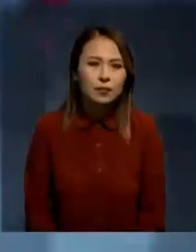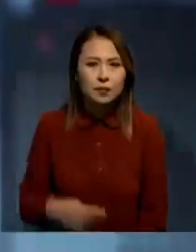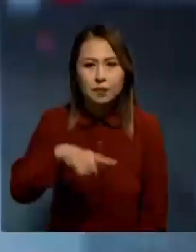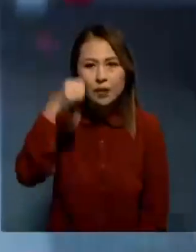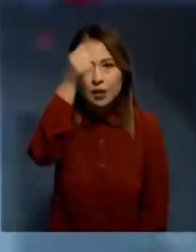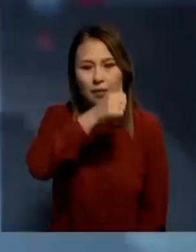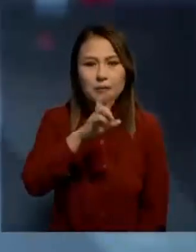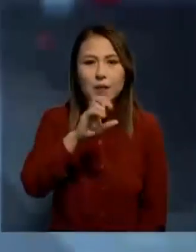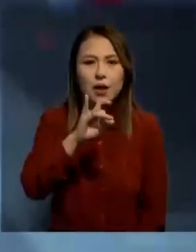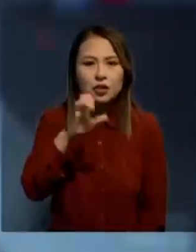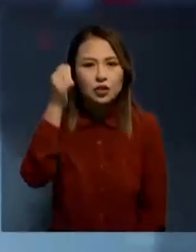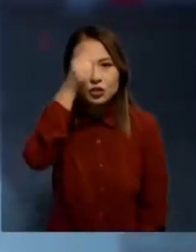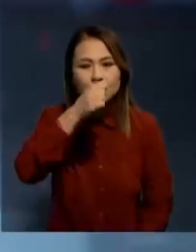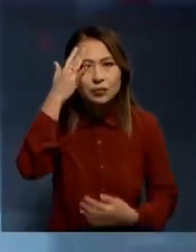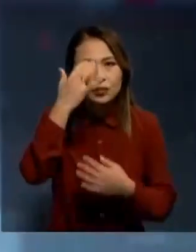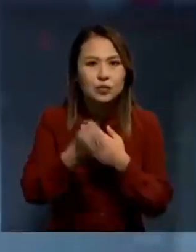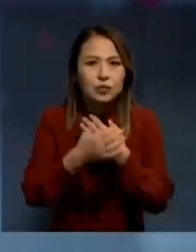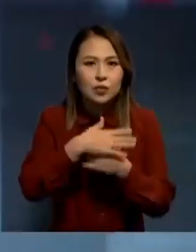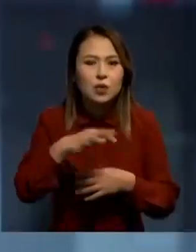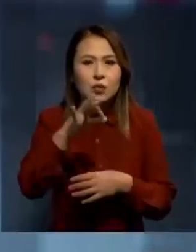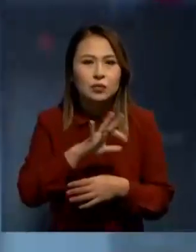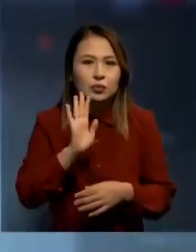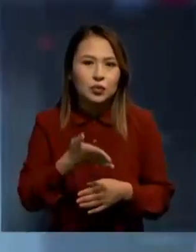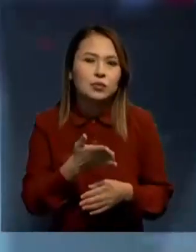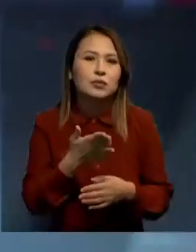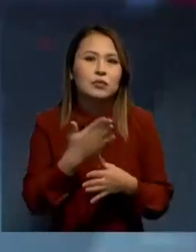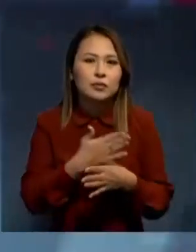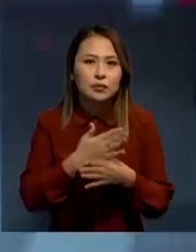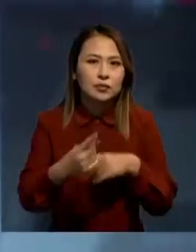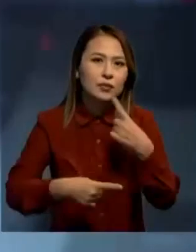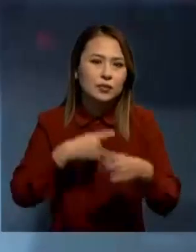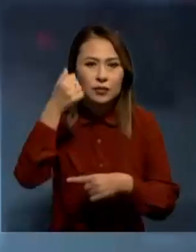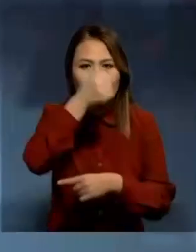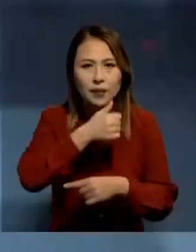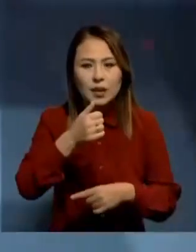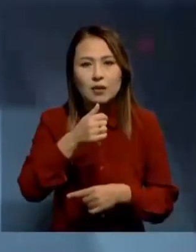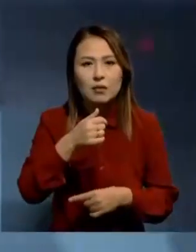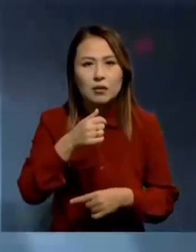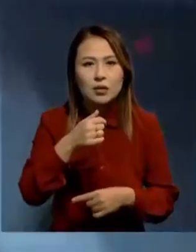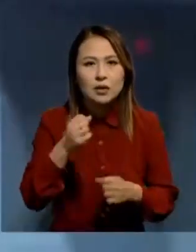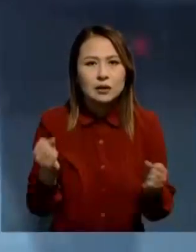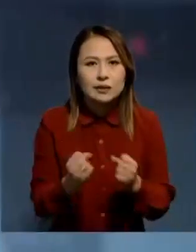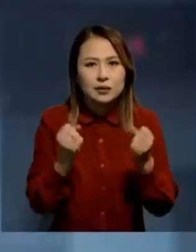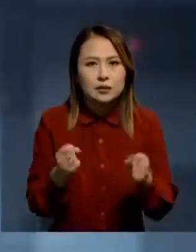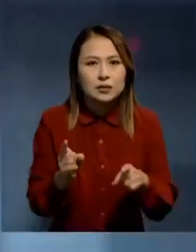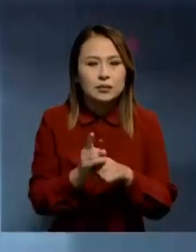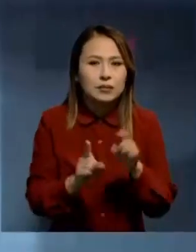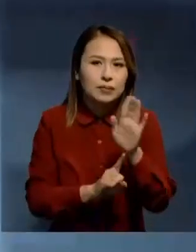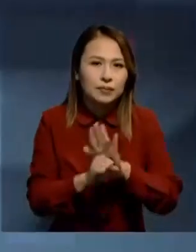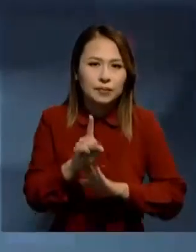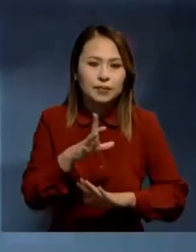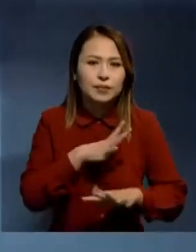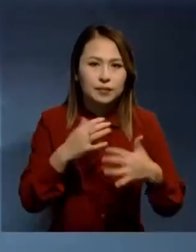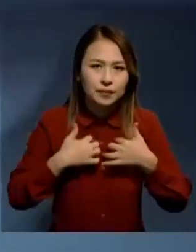Bayılğı barışşılı mınaylı öngür malşıları üçün berekeli bolğanmen kele jatkan koyanın kısa karakatkakpen bastalıp malğa